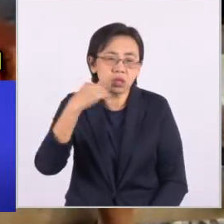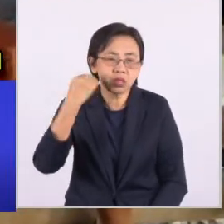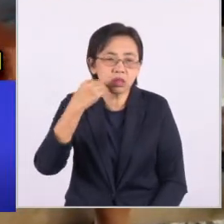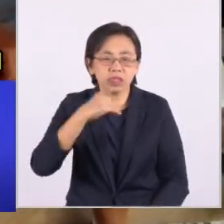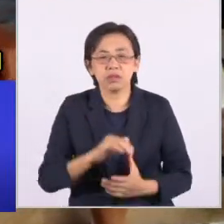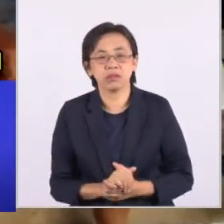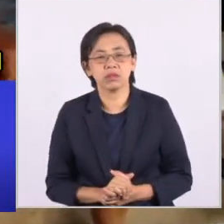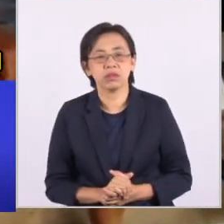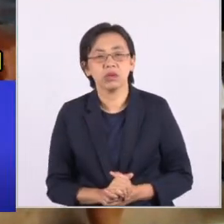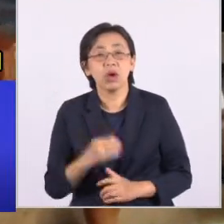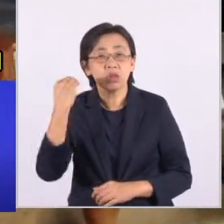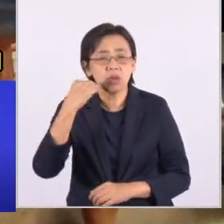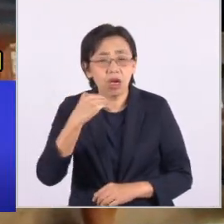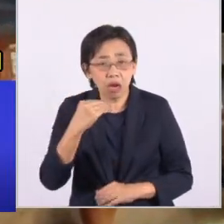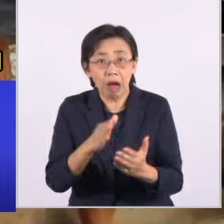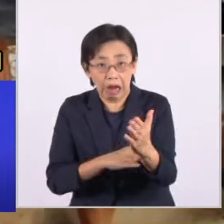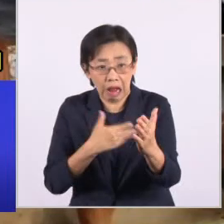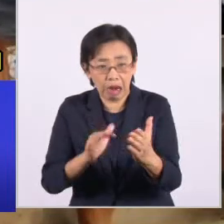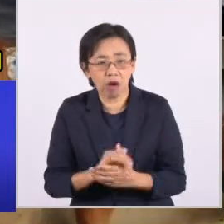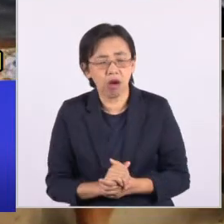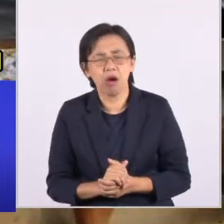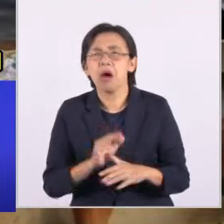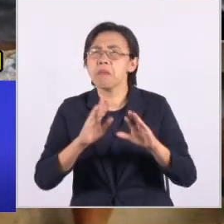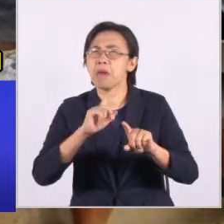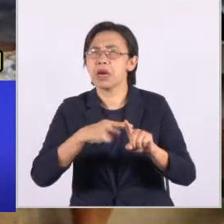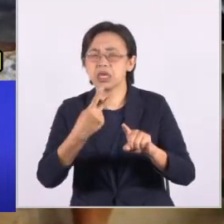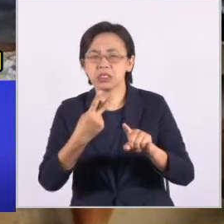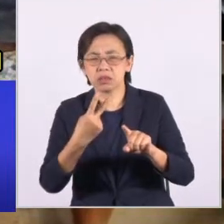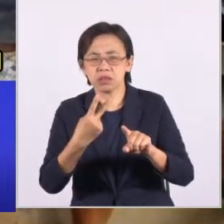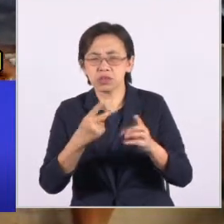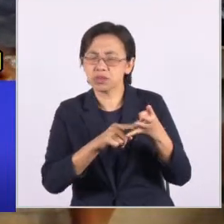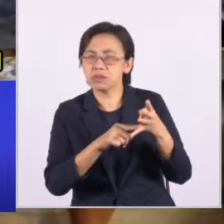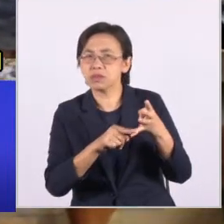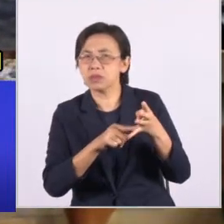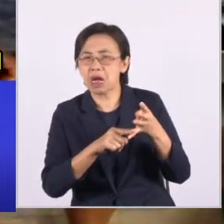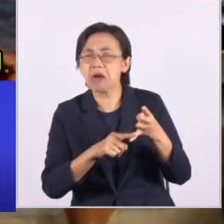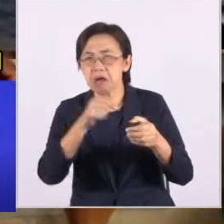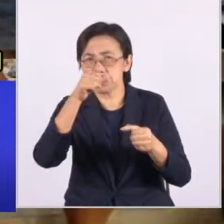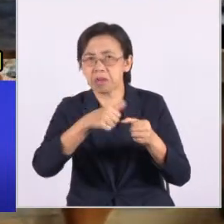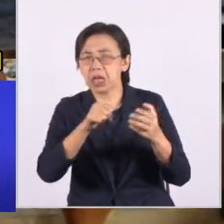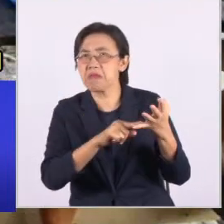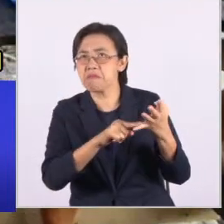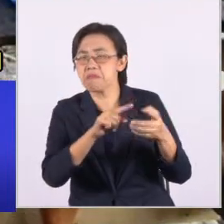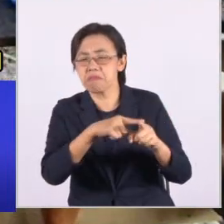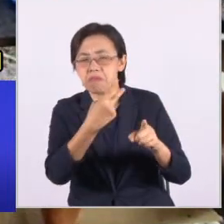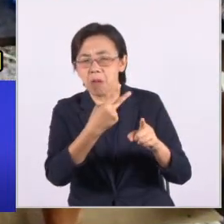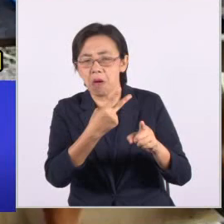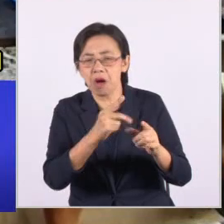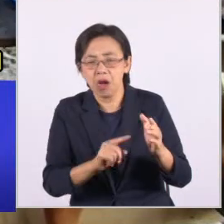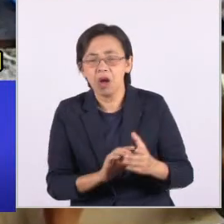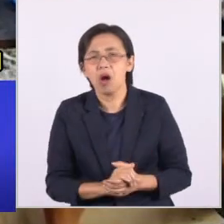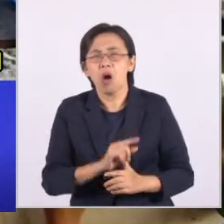หลังมาเนี่ย เป็นมานานยังครับเนี่ย ตั้งแต่เดือนกุมภาพันธ์ครับเกือบสิ้นเดือนที่จำได้ครั้งแรกอ่ะแทบทุกวัน